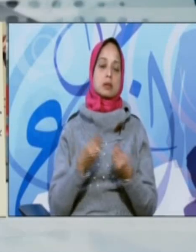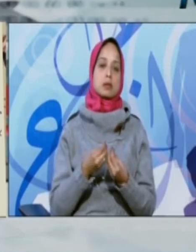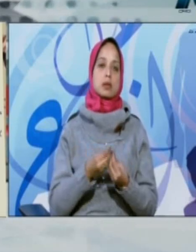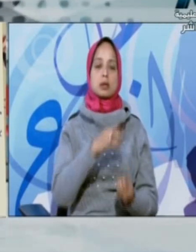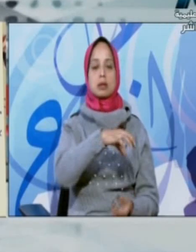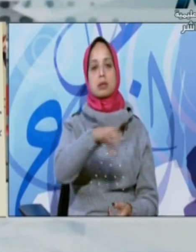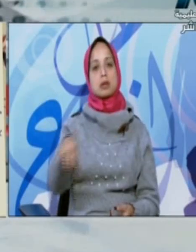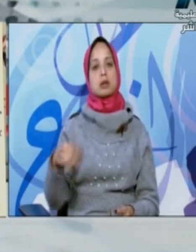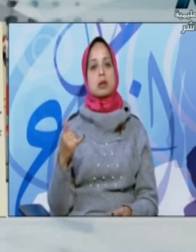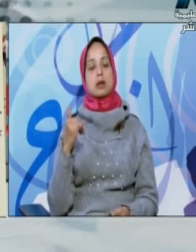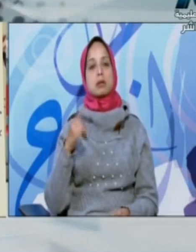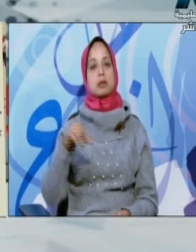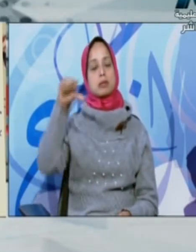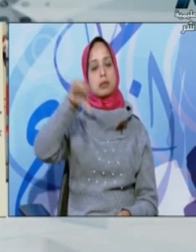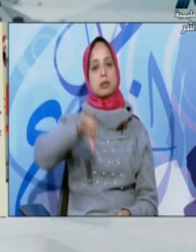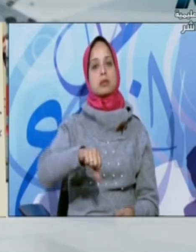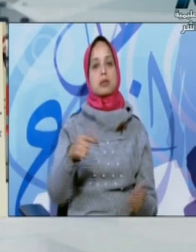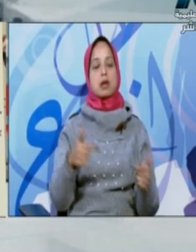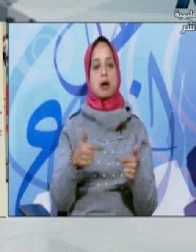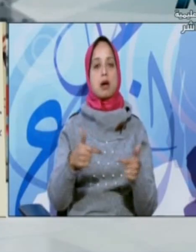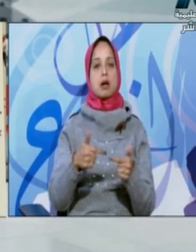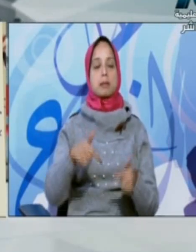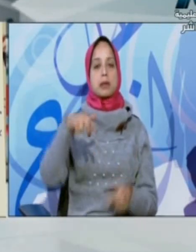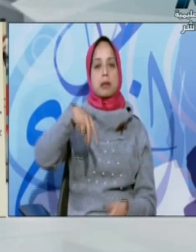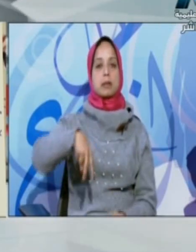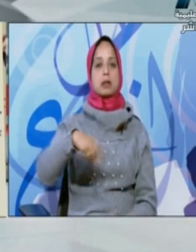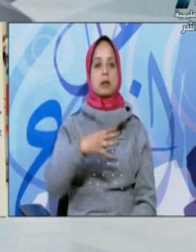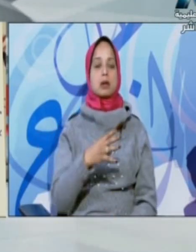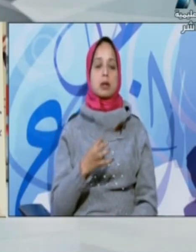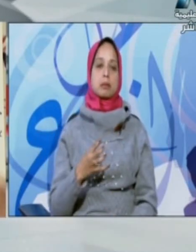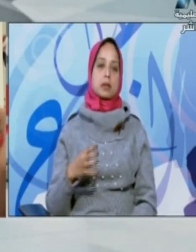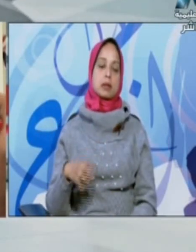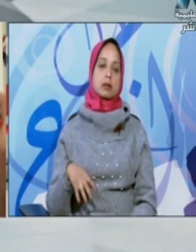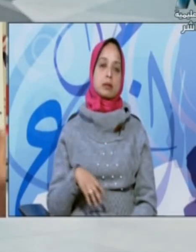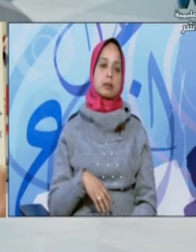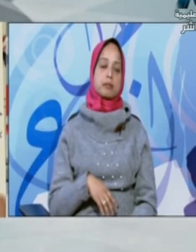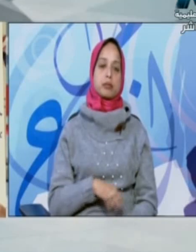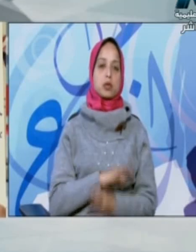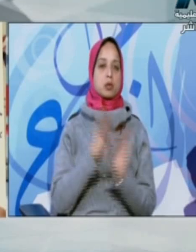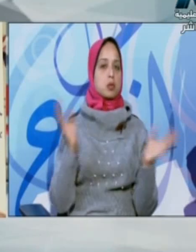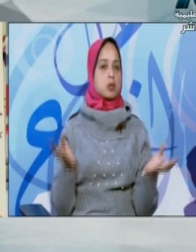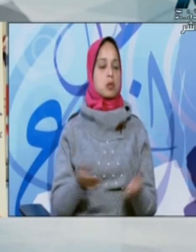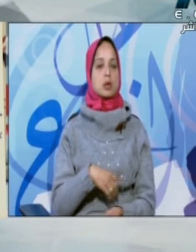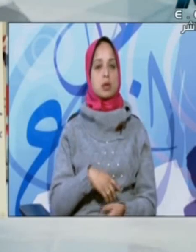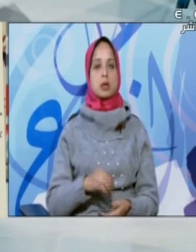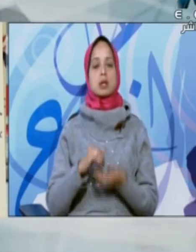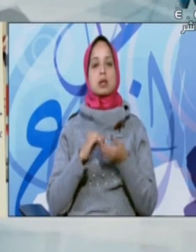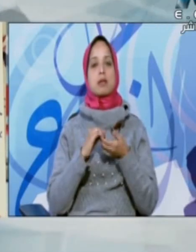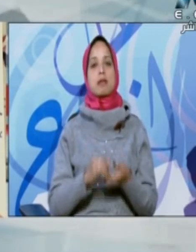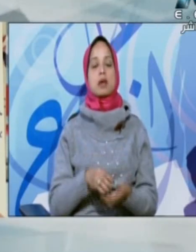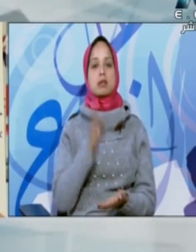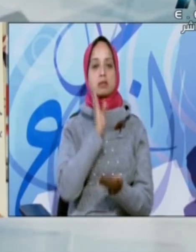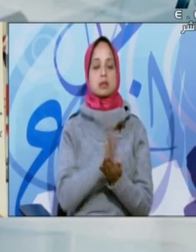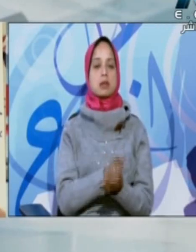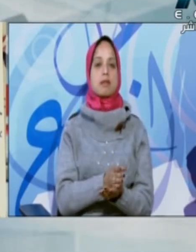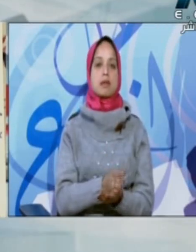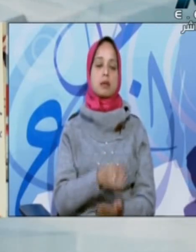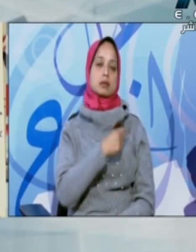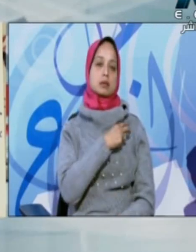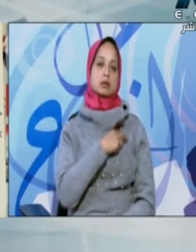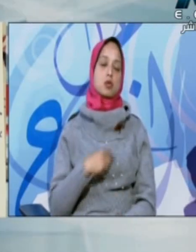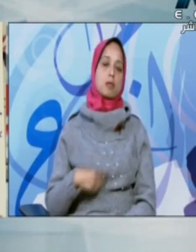الدول العربية في هذه الفترة في حرب 48. فأقدر أقول أن عهود هذه الحكومات عهود